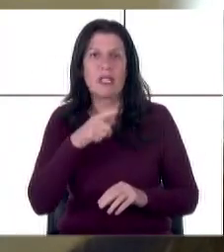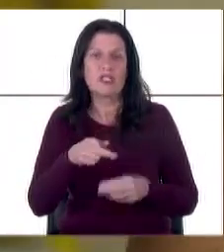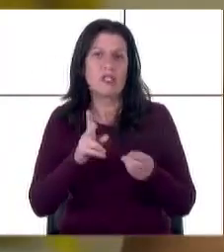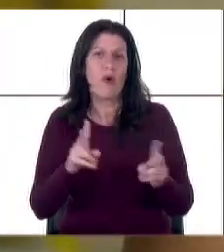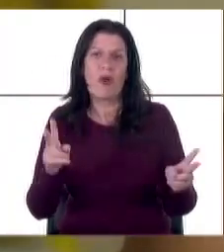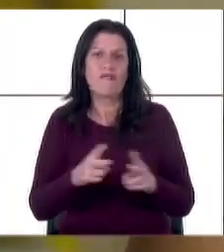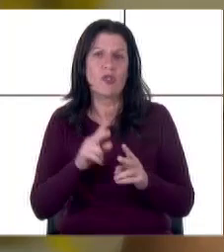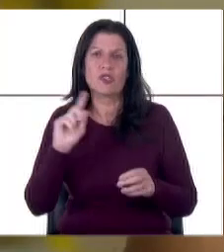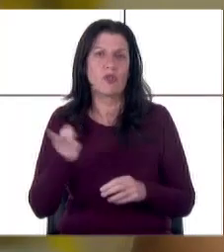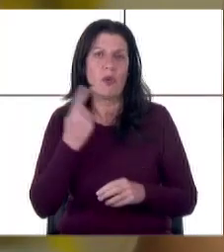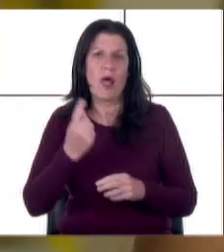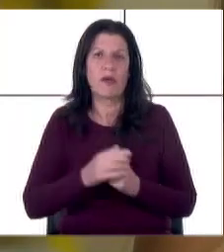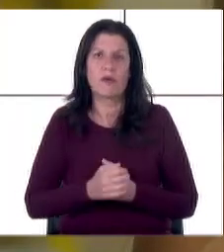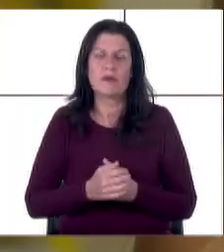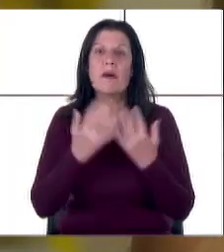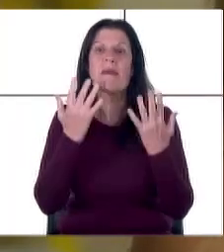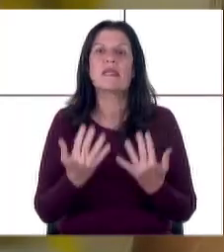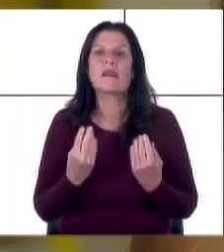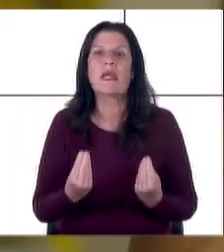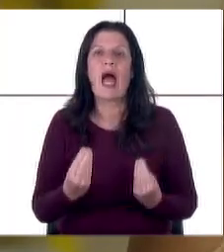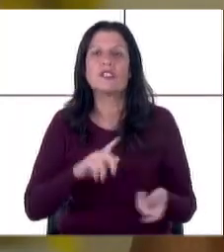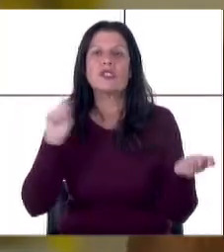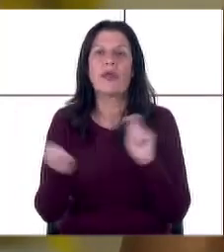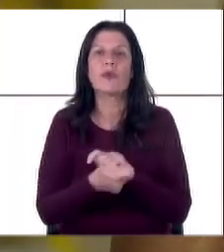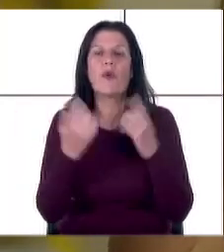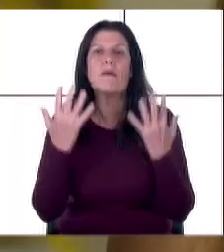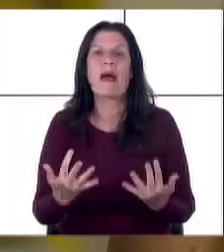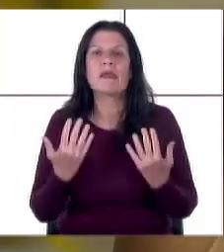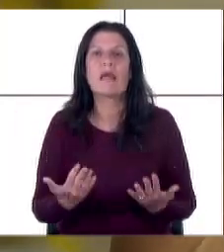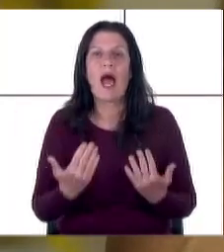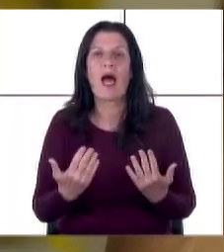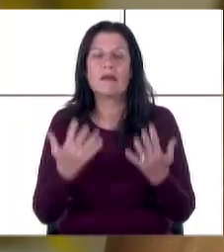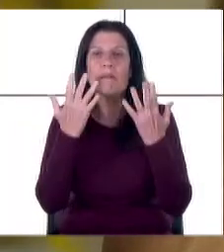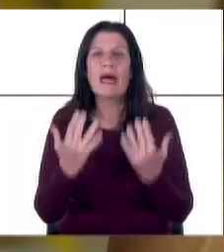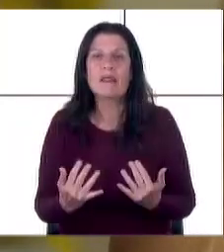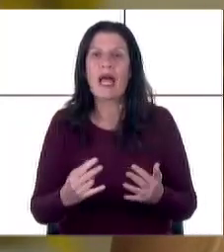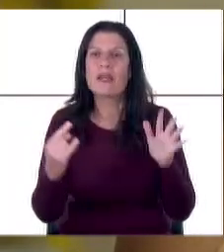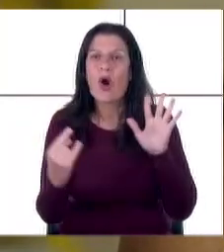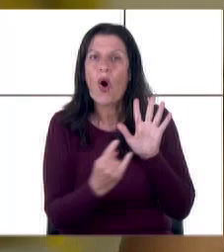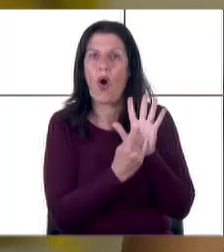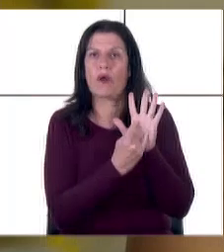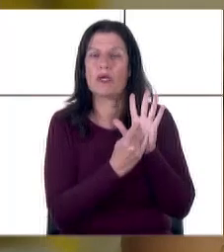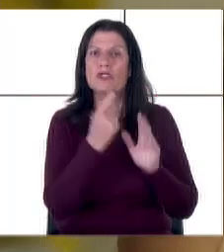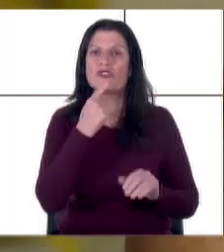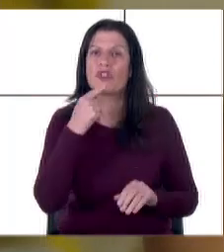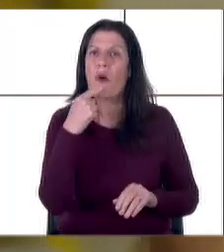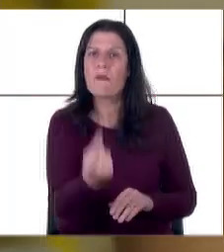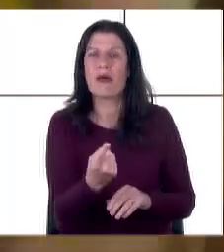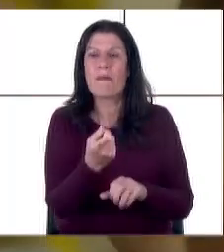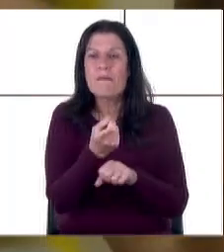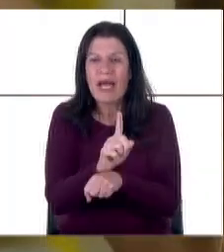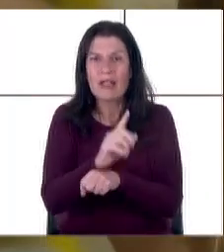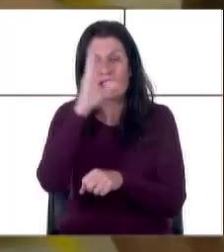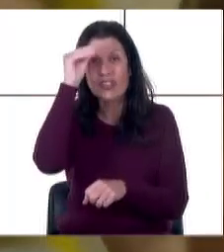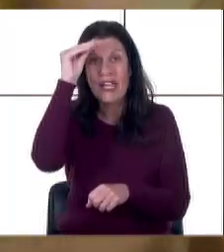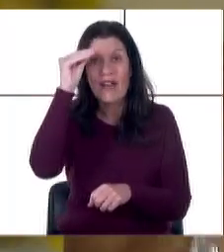כולנו. מתי יגיע השינוי? מתי יגיע החוק הזה שיגיד, ברגע שגבר מניף